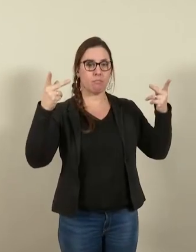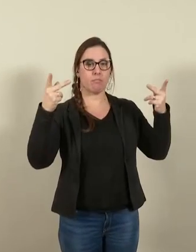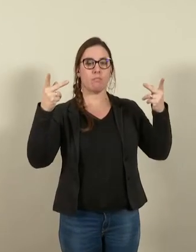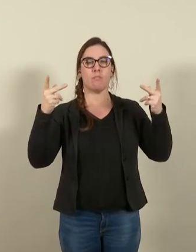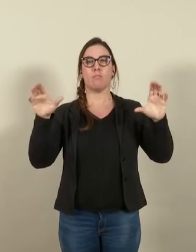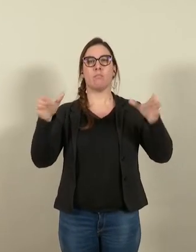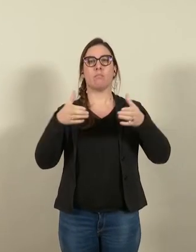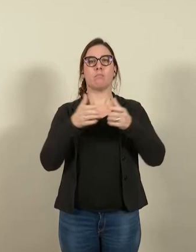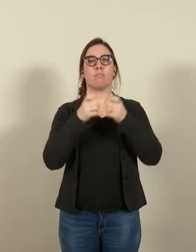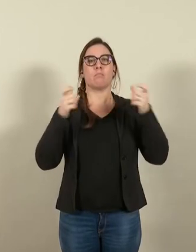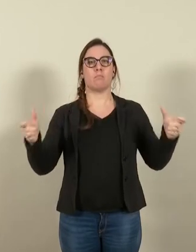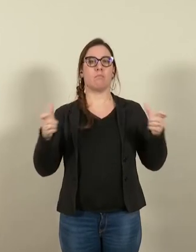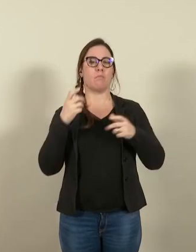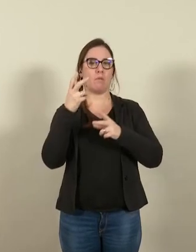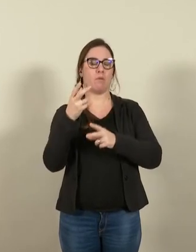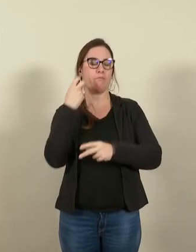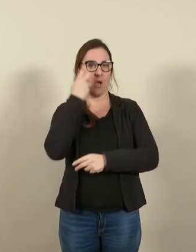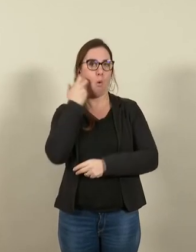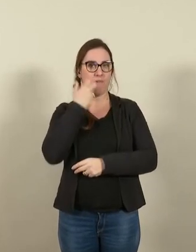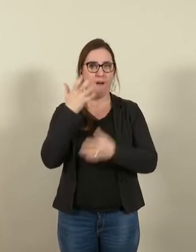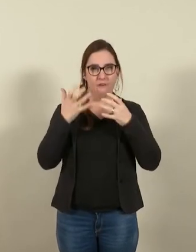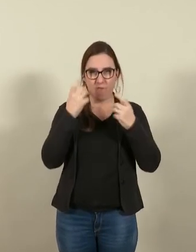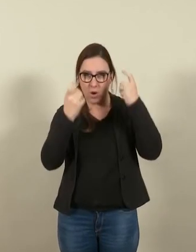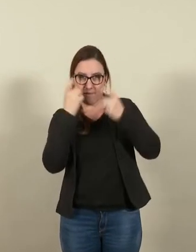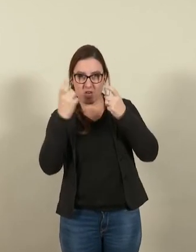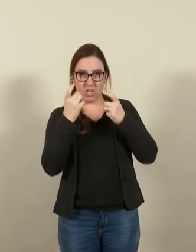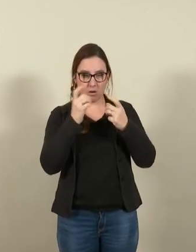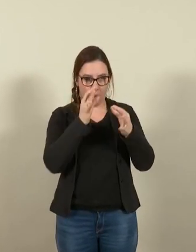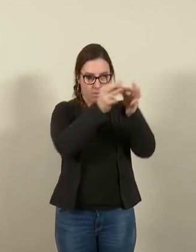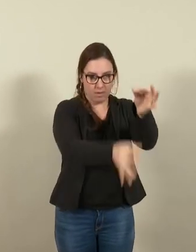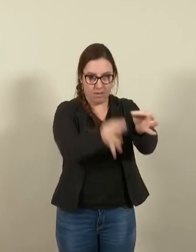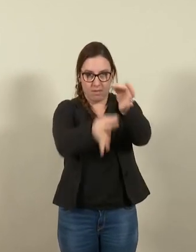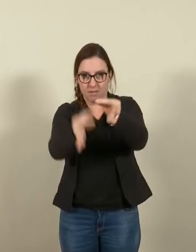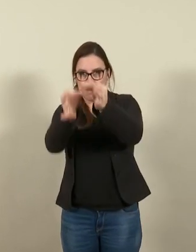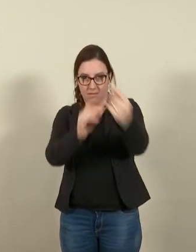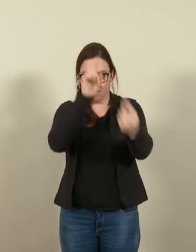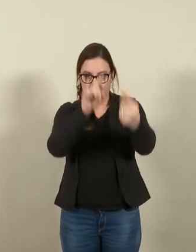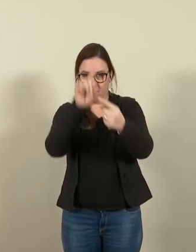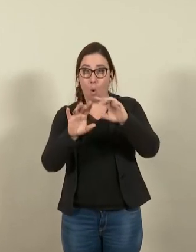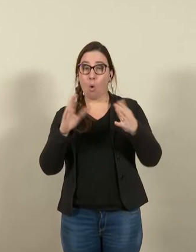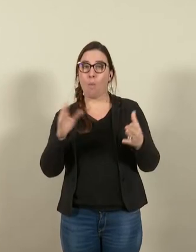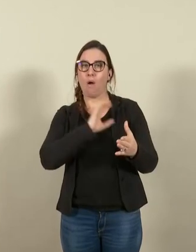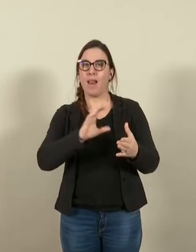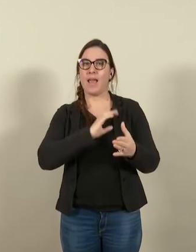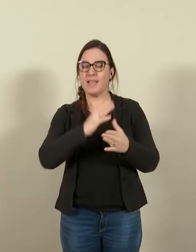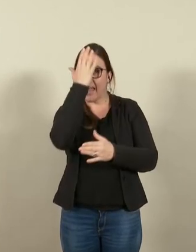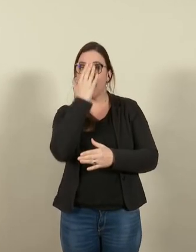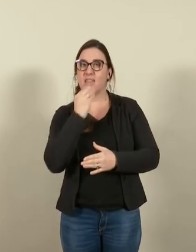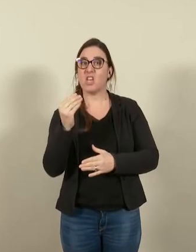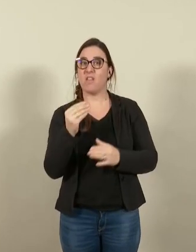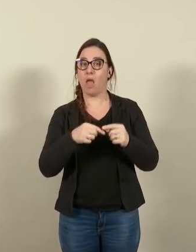ferroviaire cherche à optimiser les dessertes notamment en réduisant le poids des lignes à grande vitesse